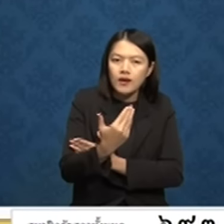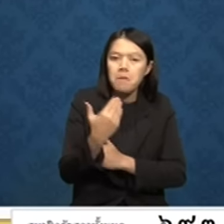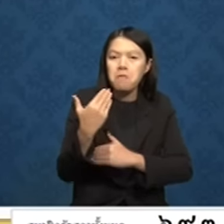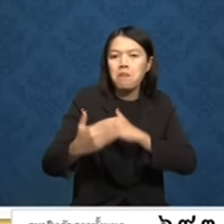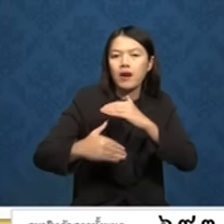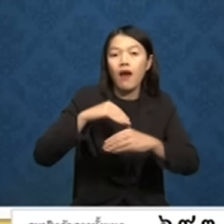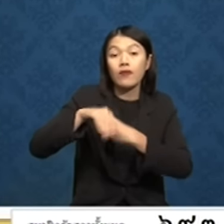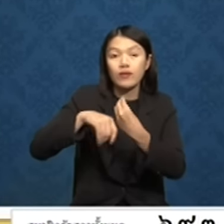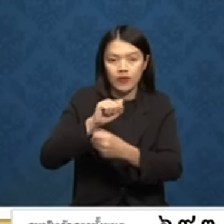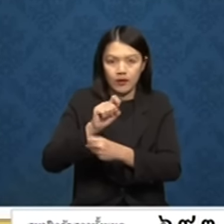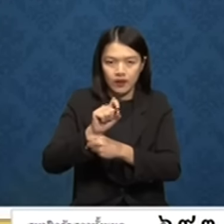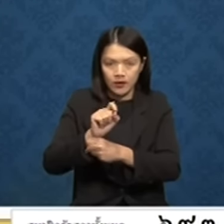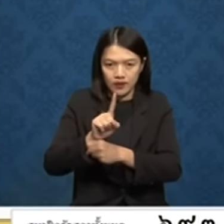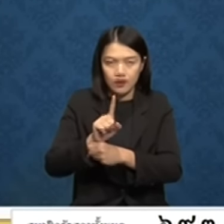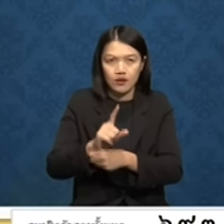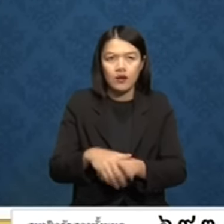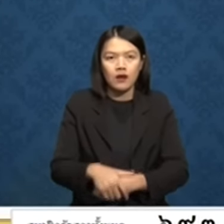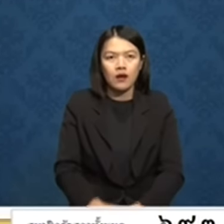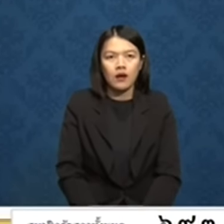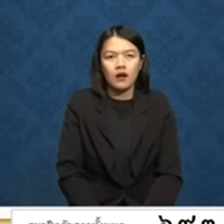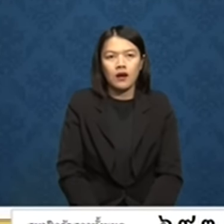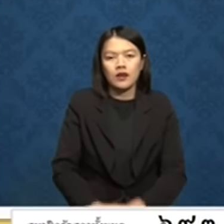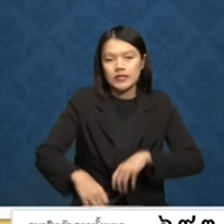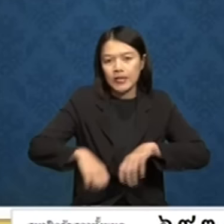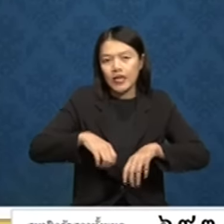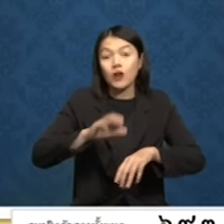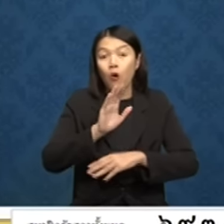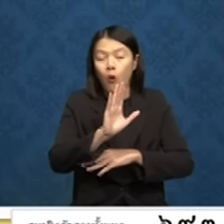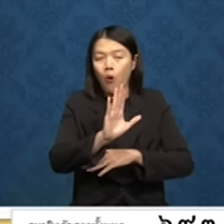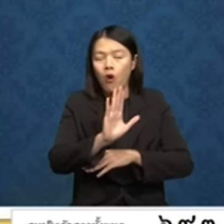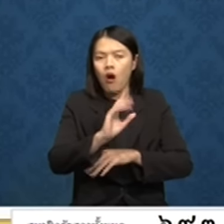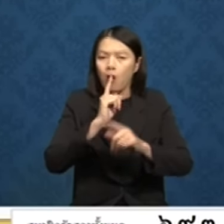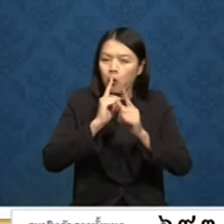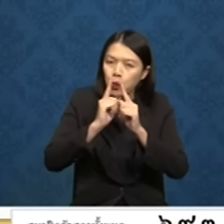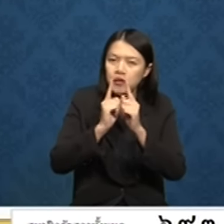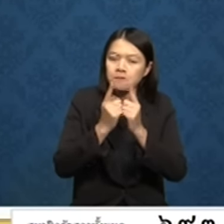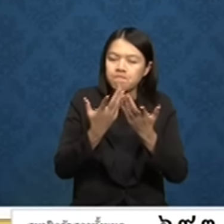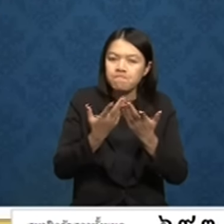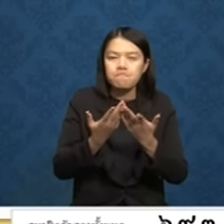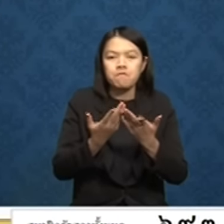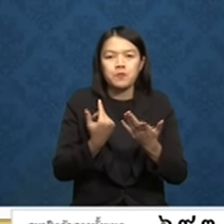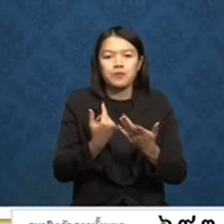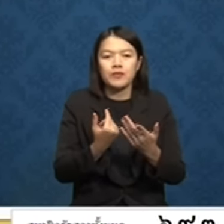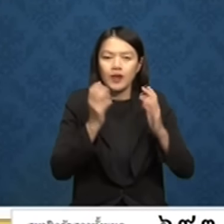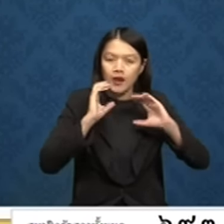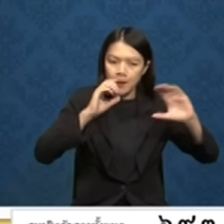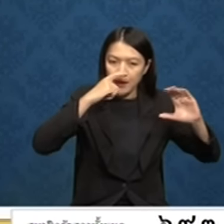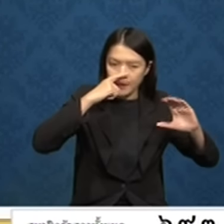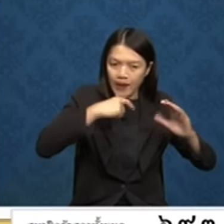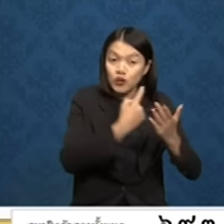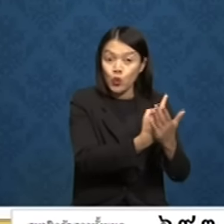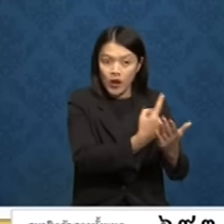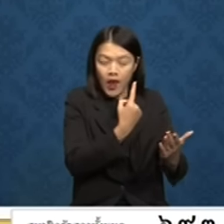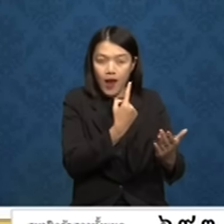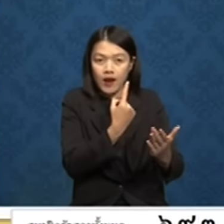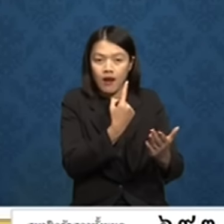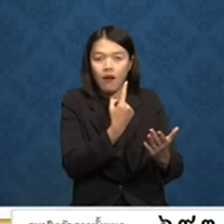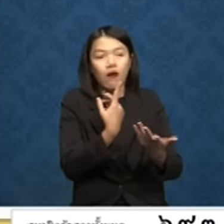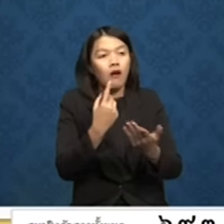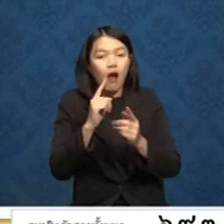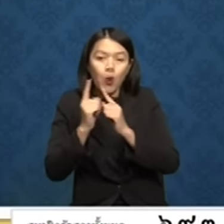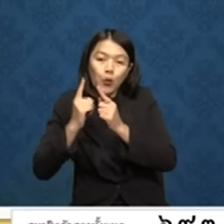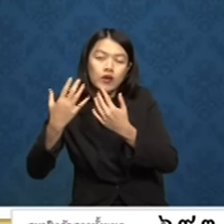เศรษฐกิจกระบวนการสันติภาพภายใต้การบริหารของท่านการพูดคุยเจรจาระหว่างรัฐบาลไทยตัวแทนรัฐบาลไทยกับ BIA ก็เดินหน้าอย่